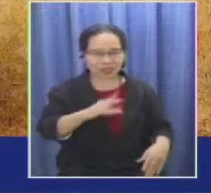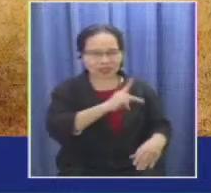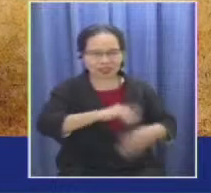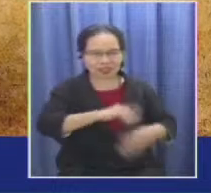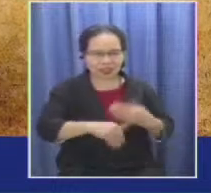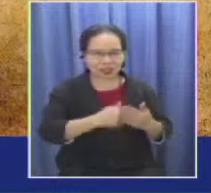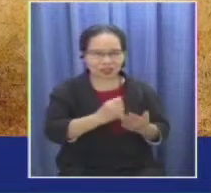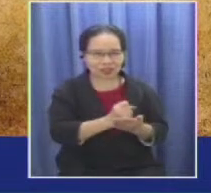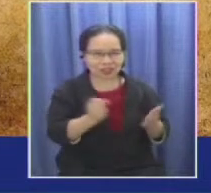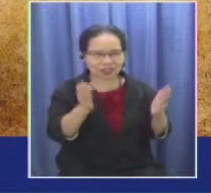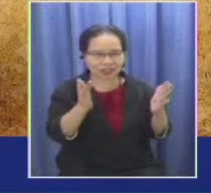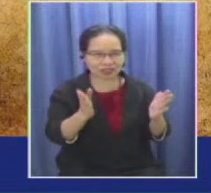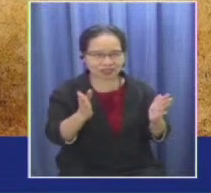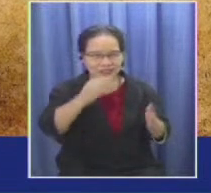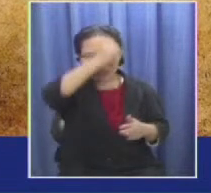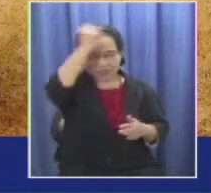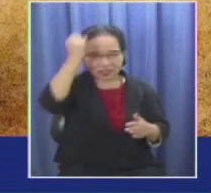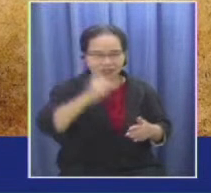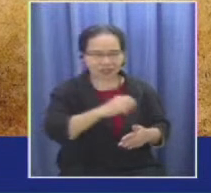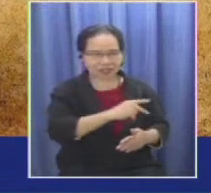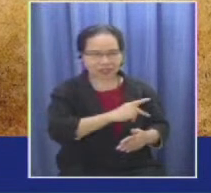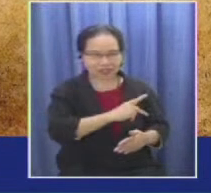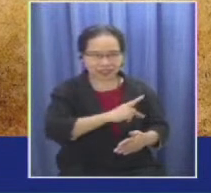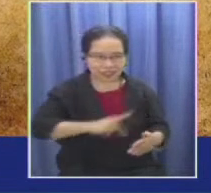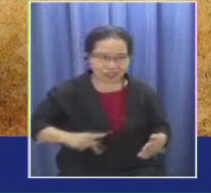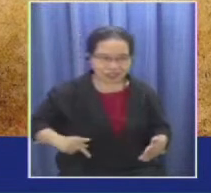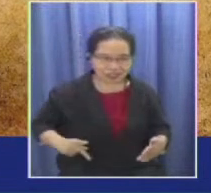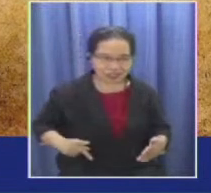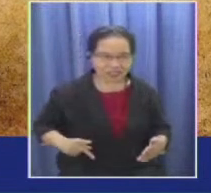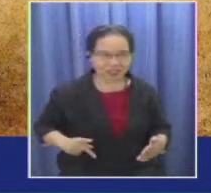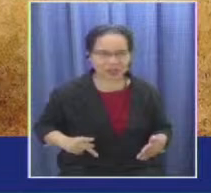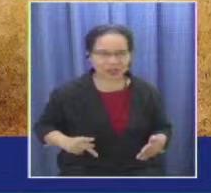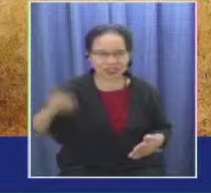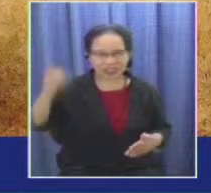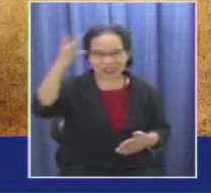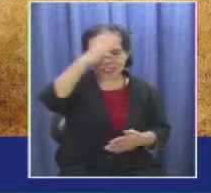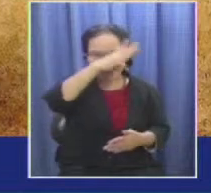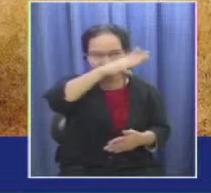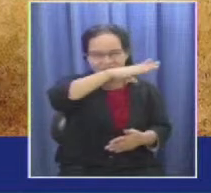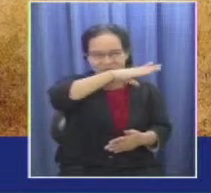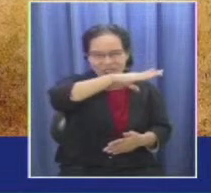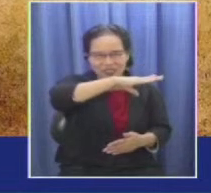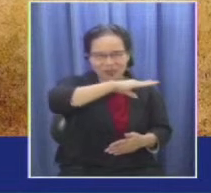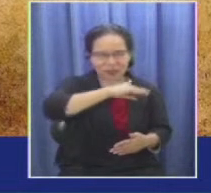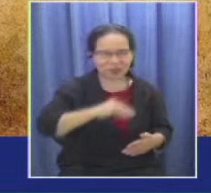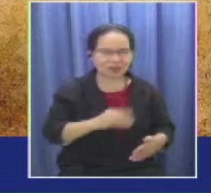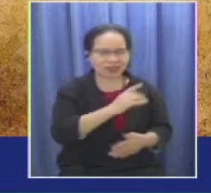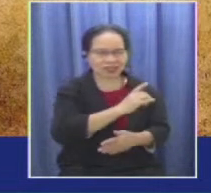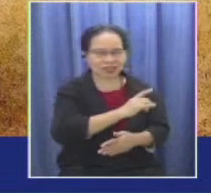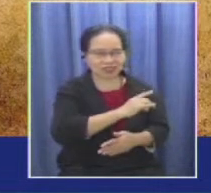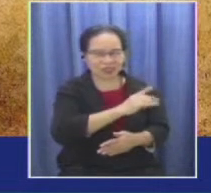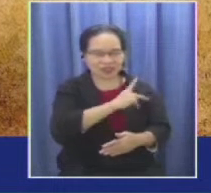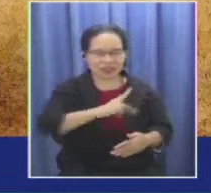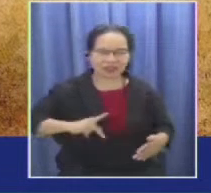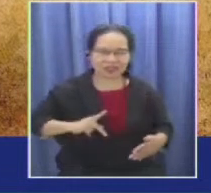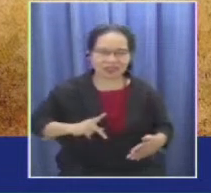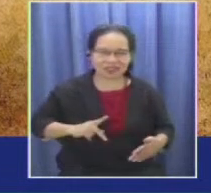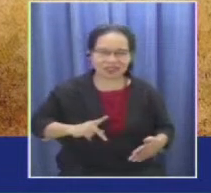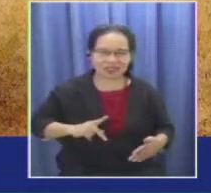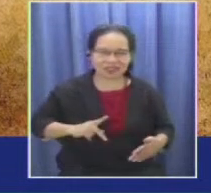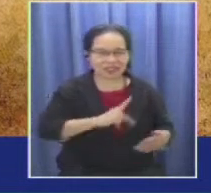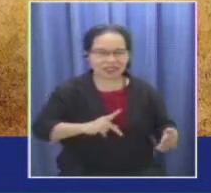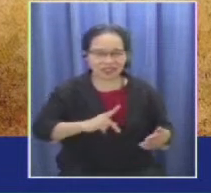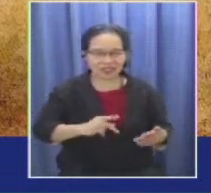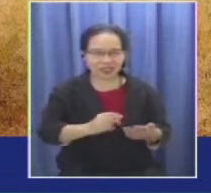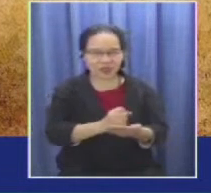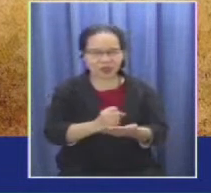maye. Adifo hema bompaye maye. Asomafo hema bompaye maye. Atumufo hema bompaye maye.